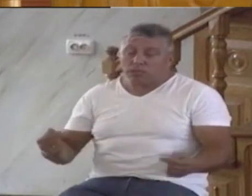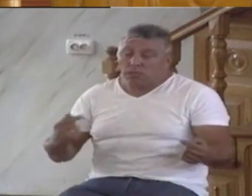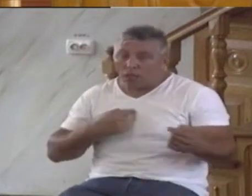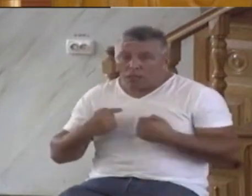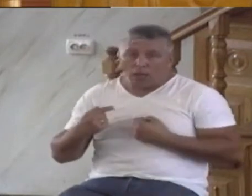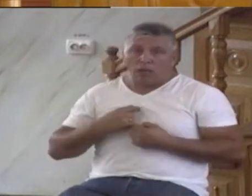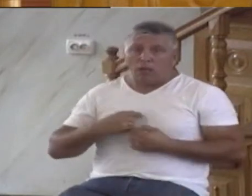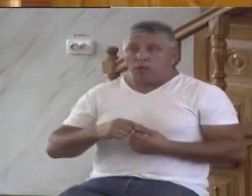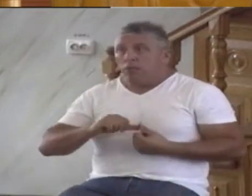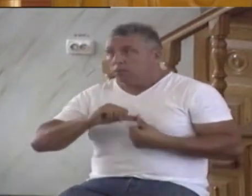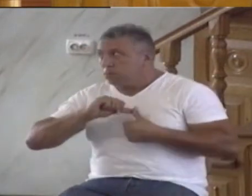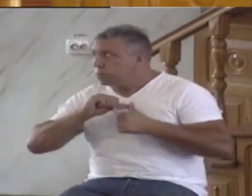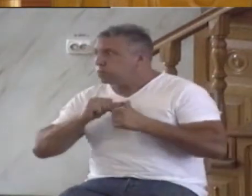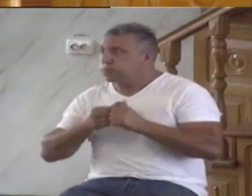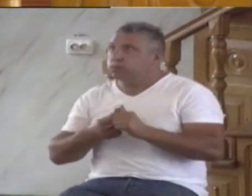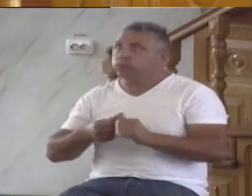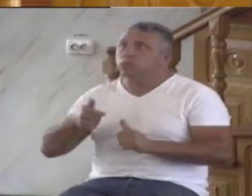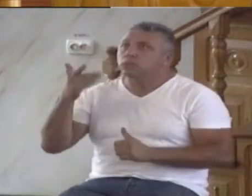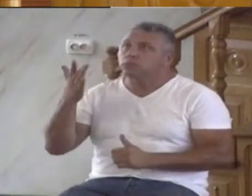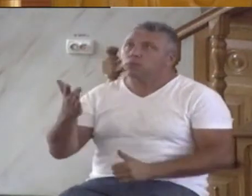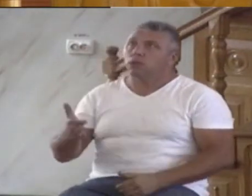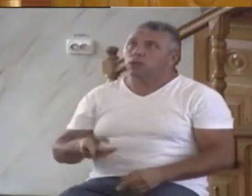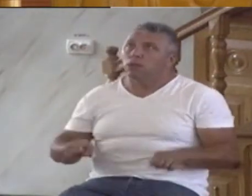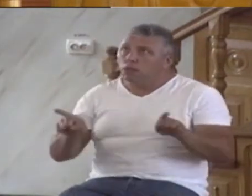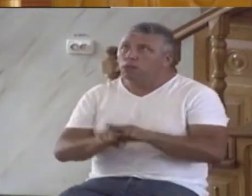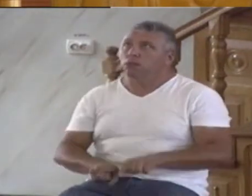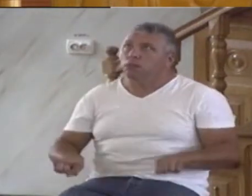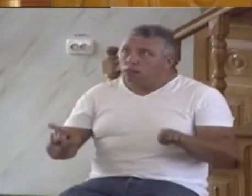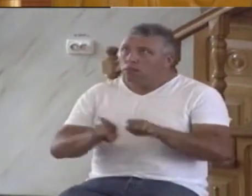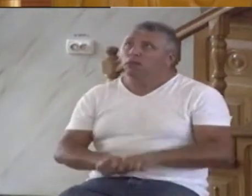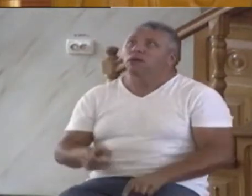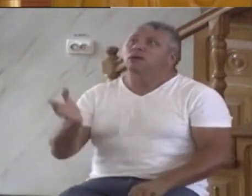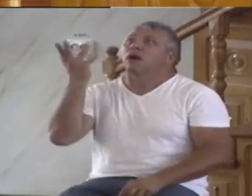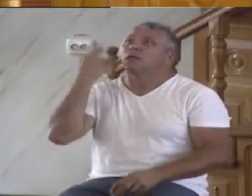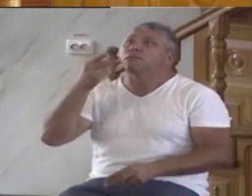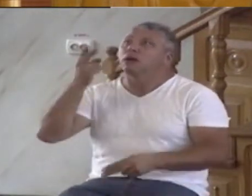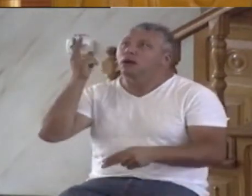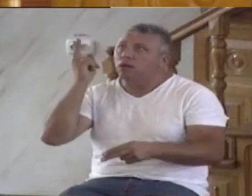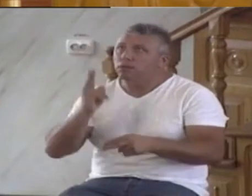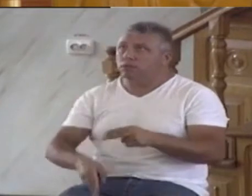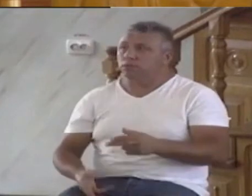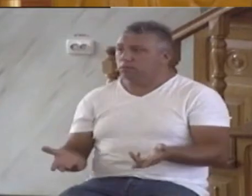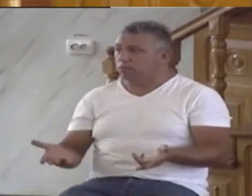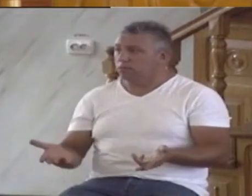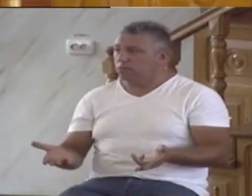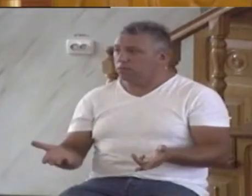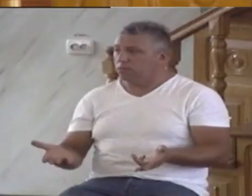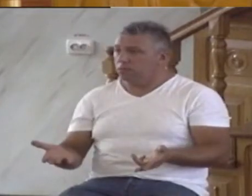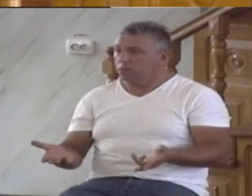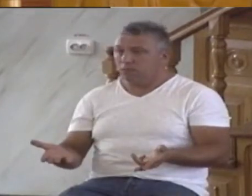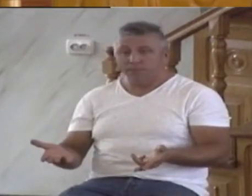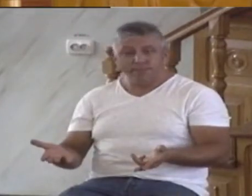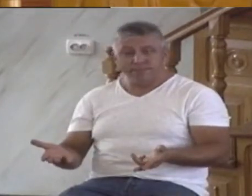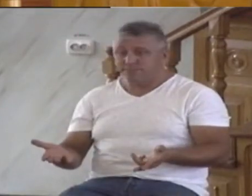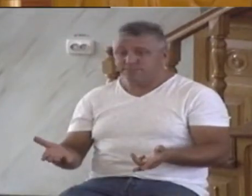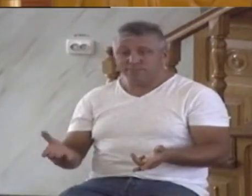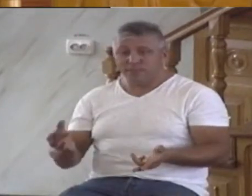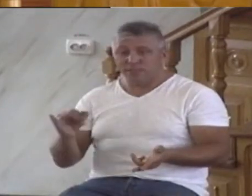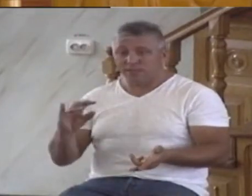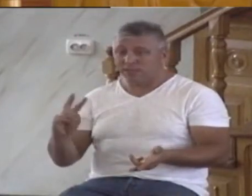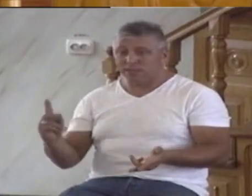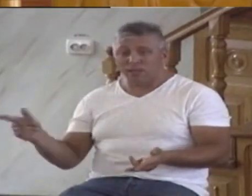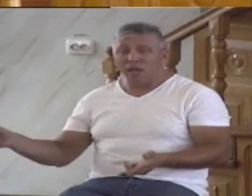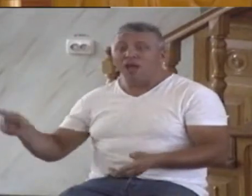кончится? Он просто верит и смиряет себя во имя